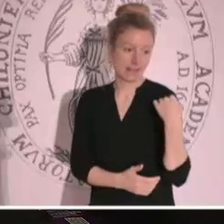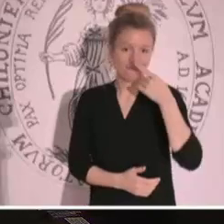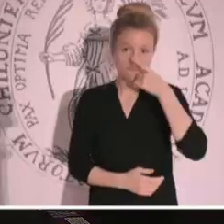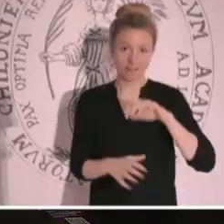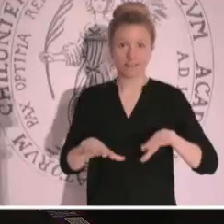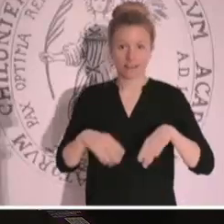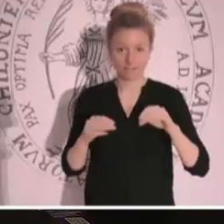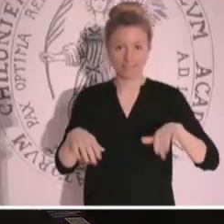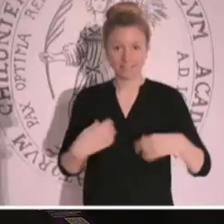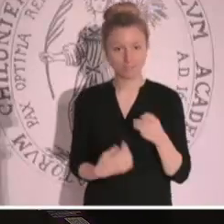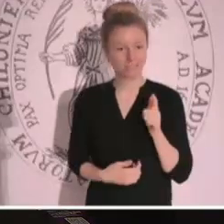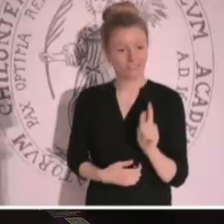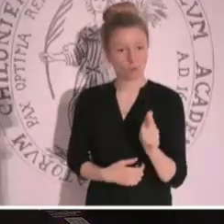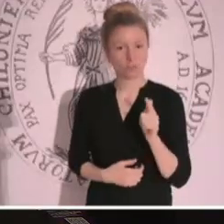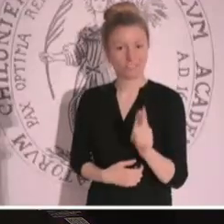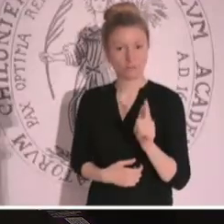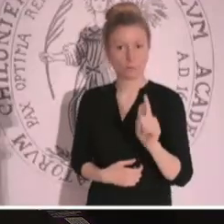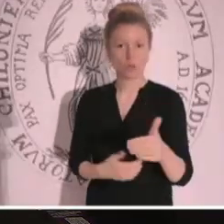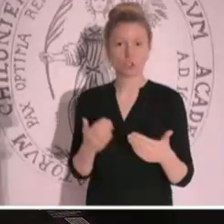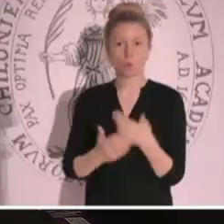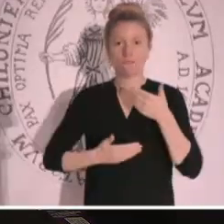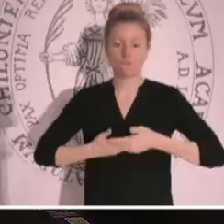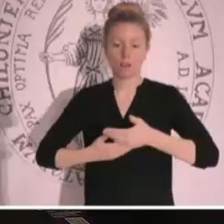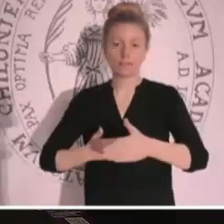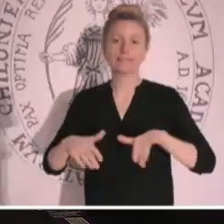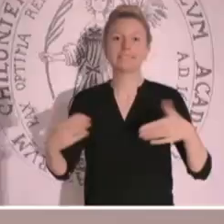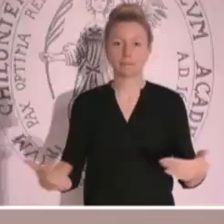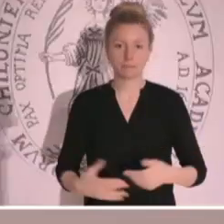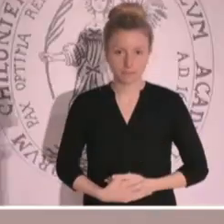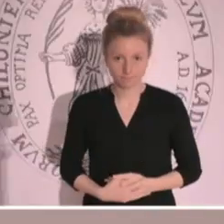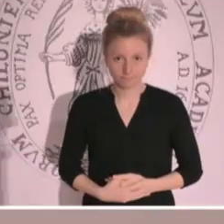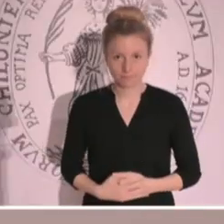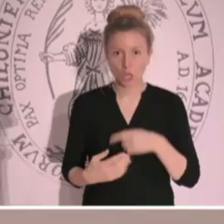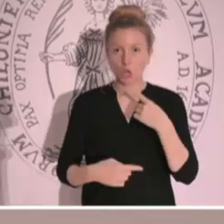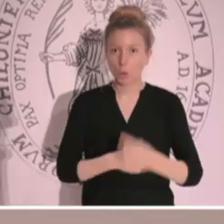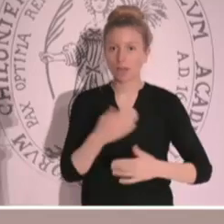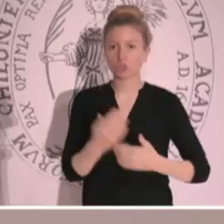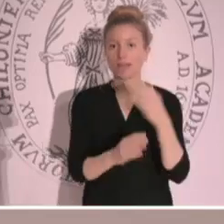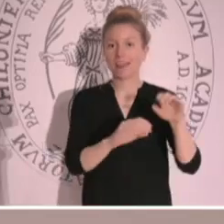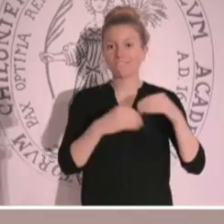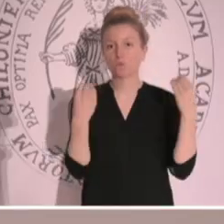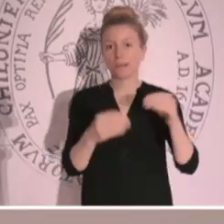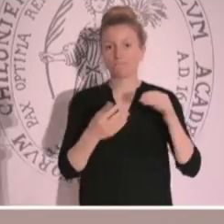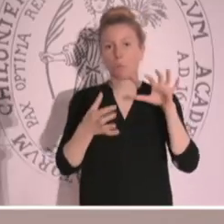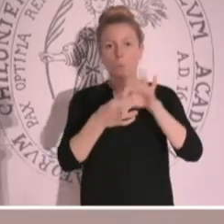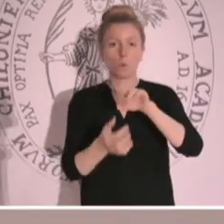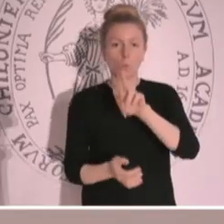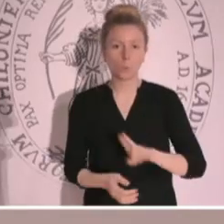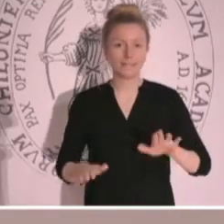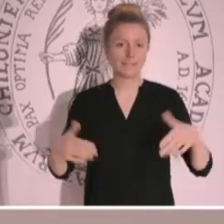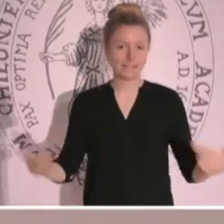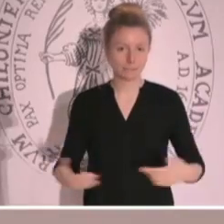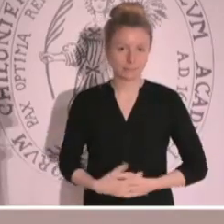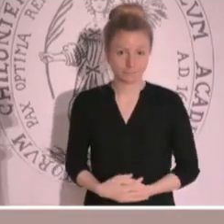updatet. Wir bringen euch auf den neuesten Stand, damit ihr immer gut informiert seid. Auch unsere Website und unsere